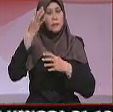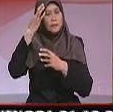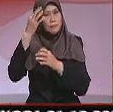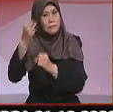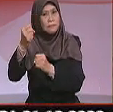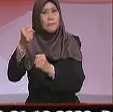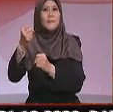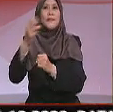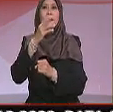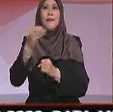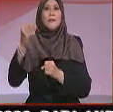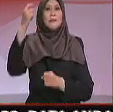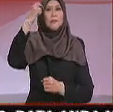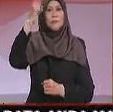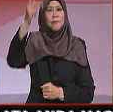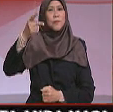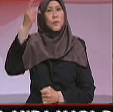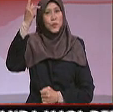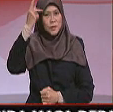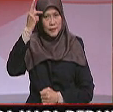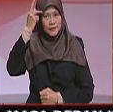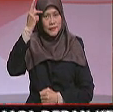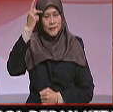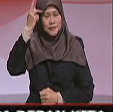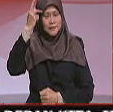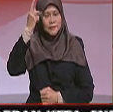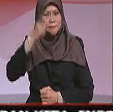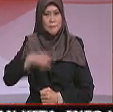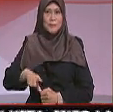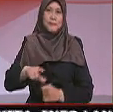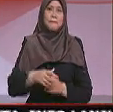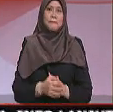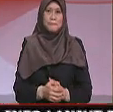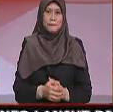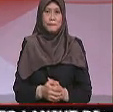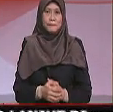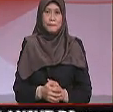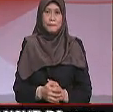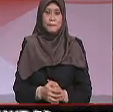dan pemikiran politik yang jumud.